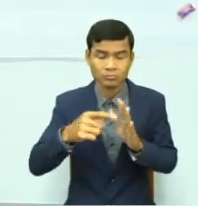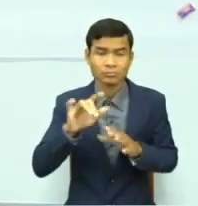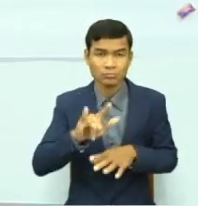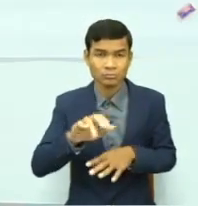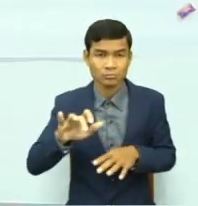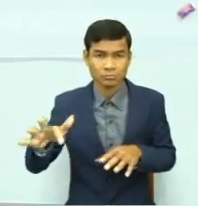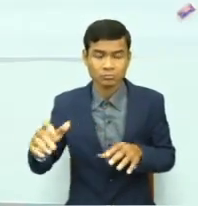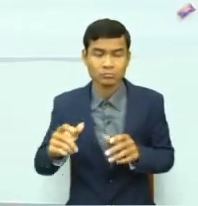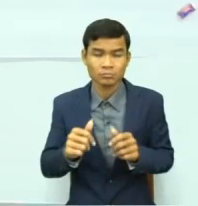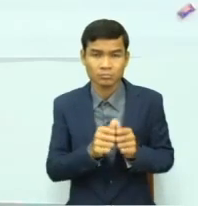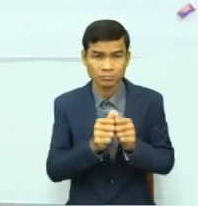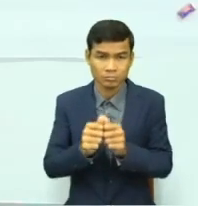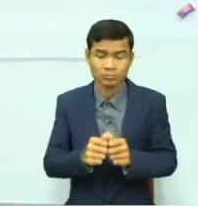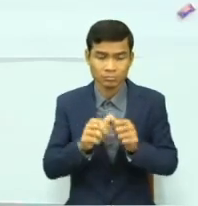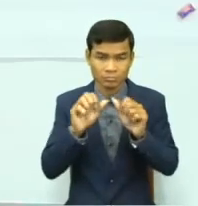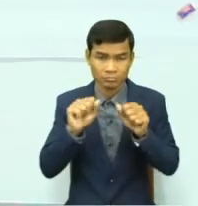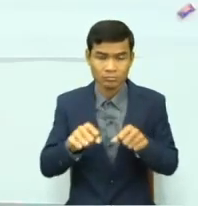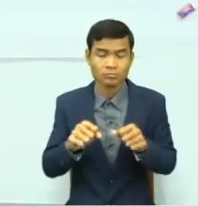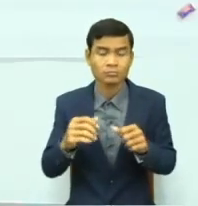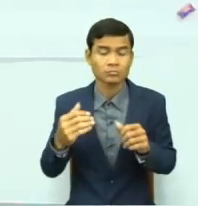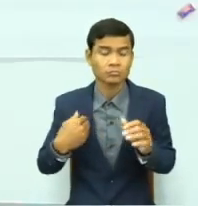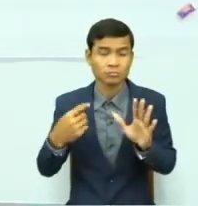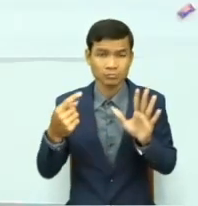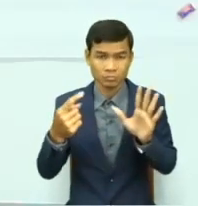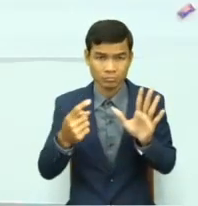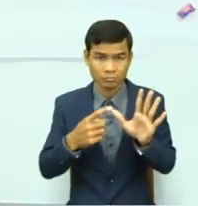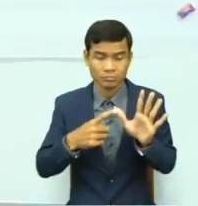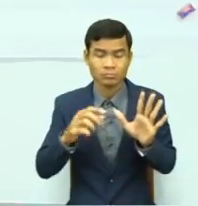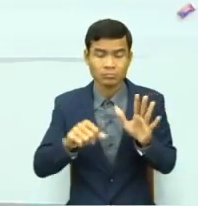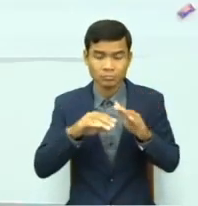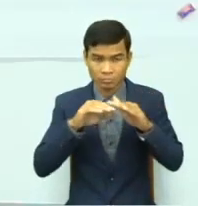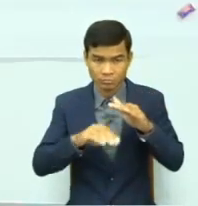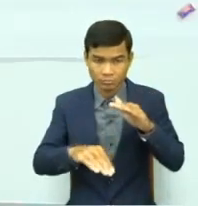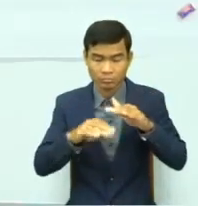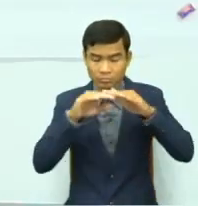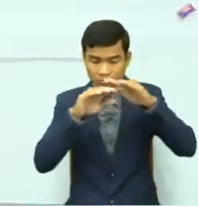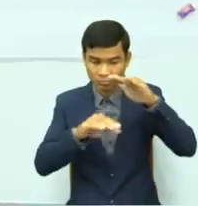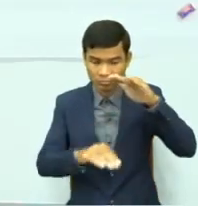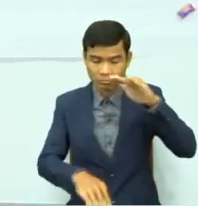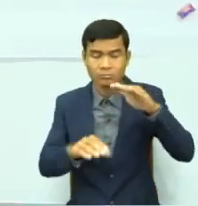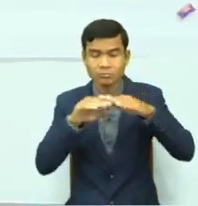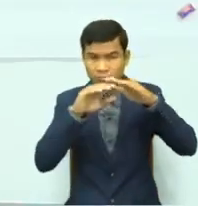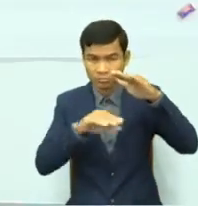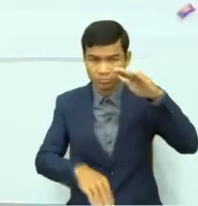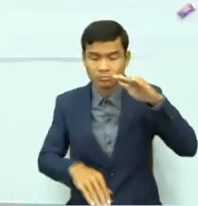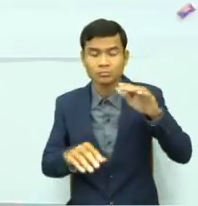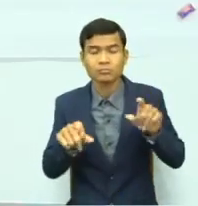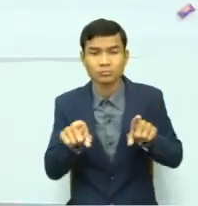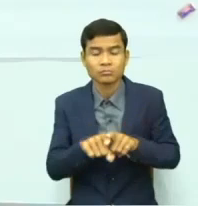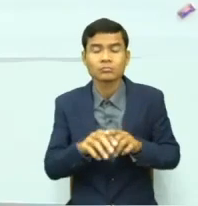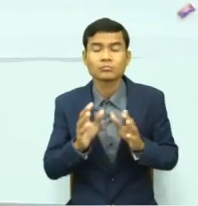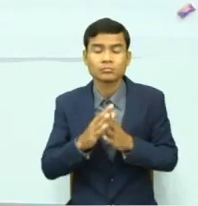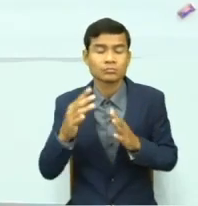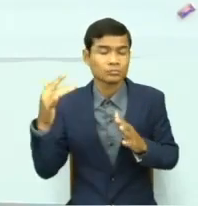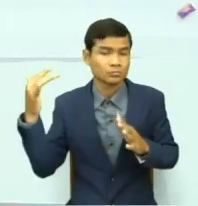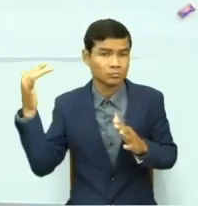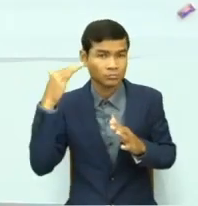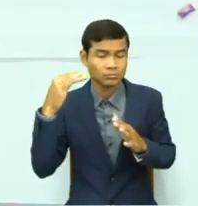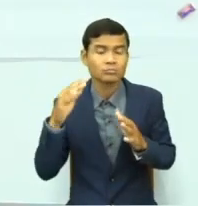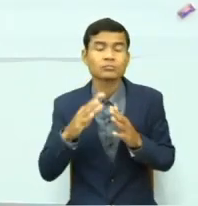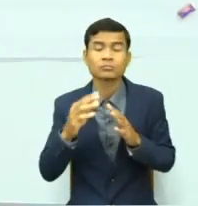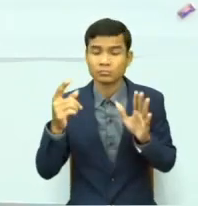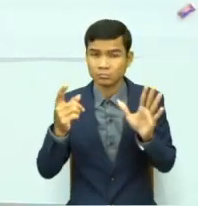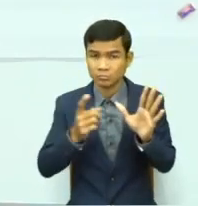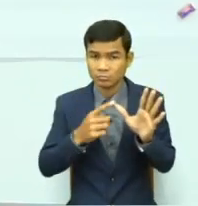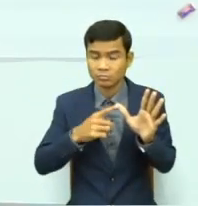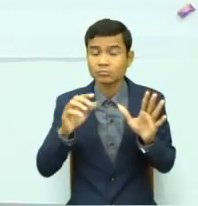chá cứ sra a chá lấy con mơ màu khẳng cao tiệt chá ta bị ná để miên sâu sra a nà con